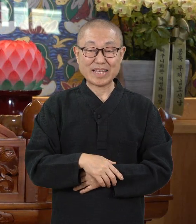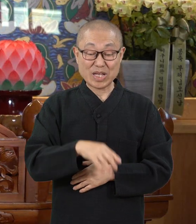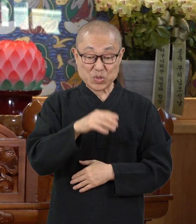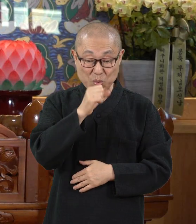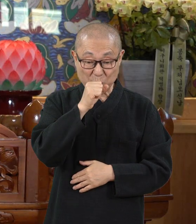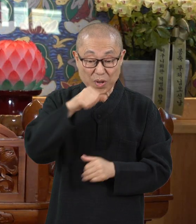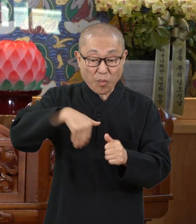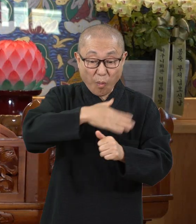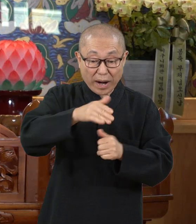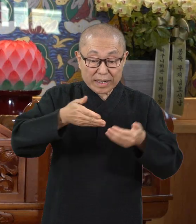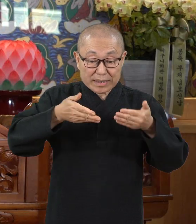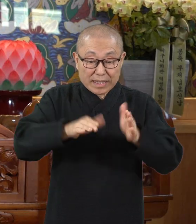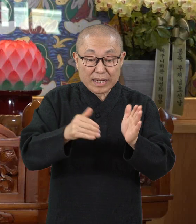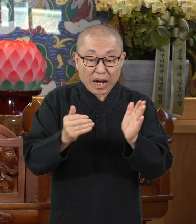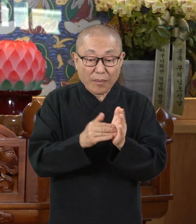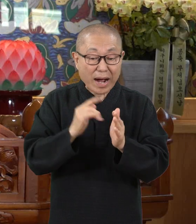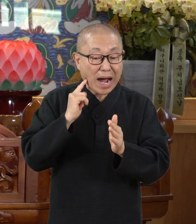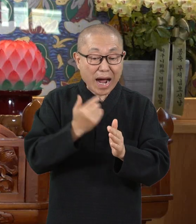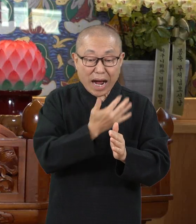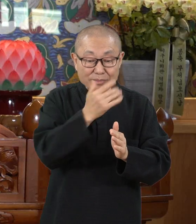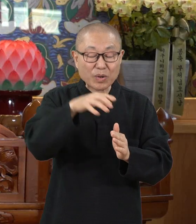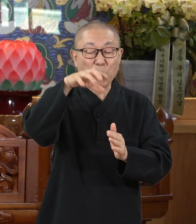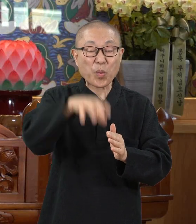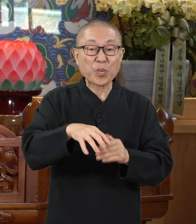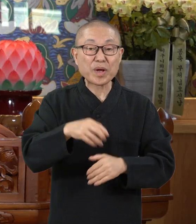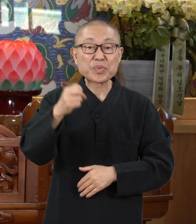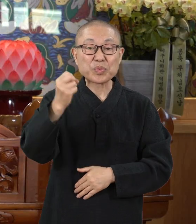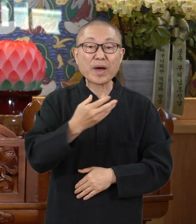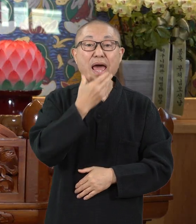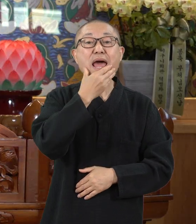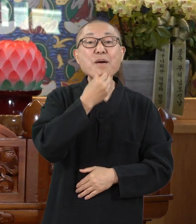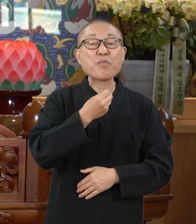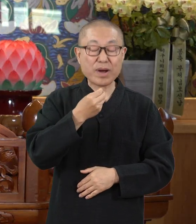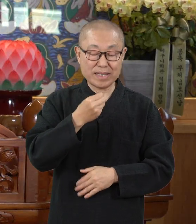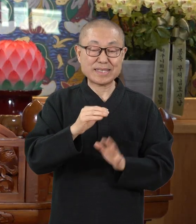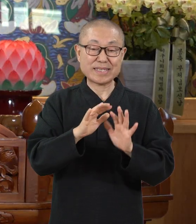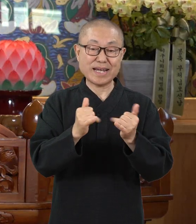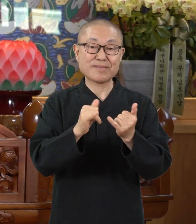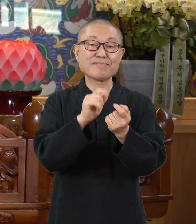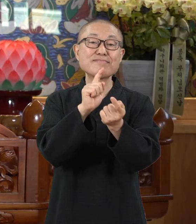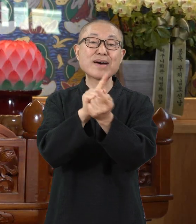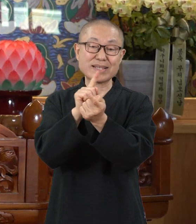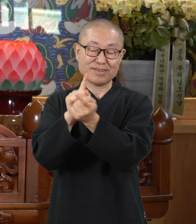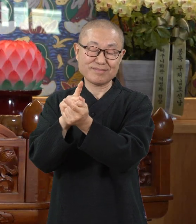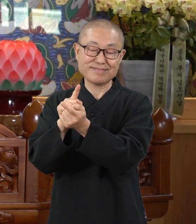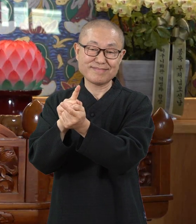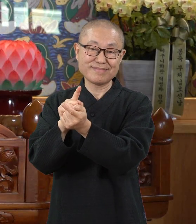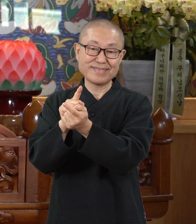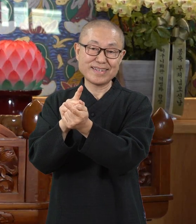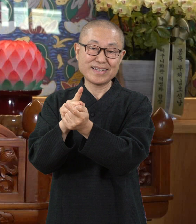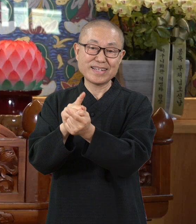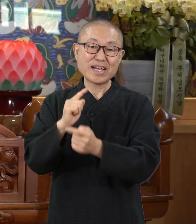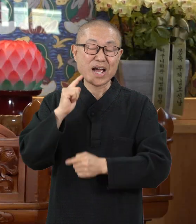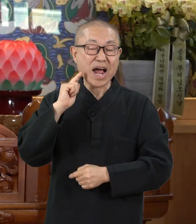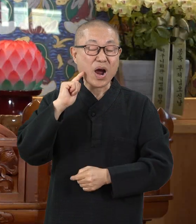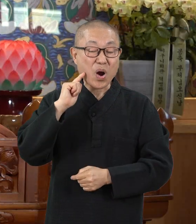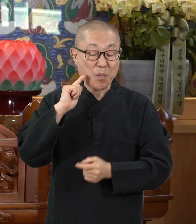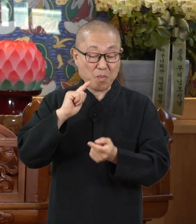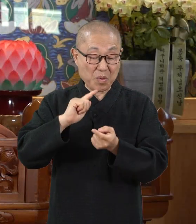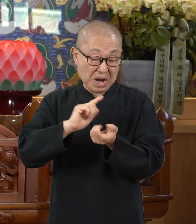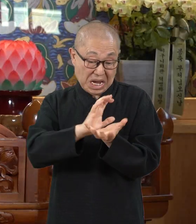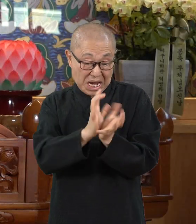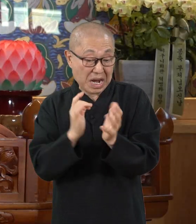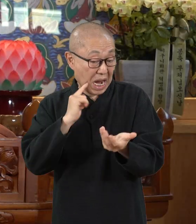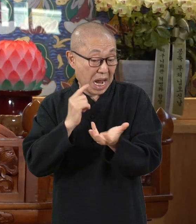좋은 환경에 태어나고 아름다운 곳에서 또는 행복한 사람들과 꽃을